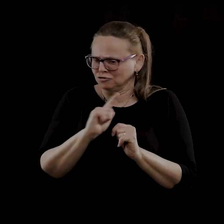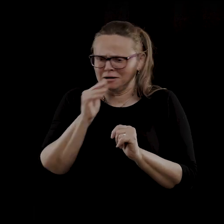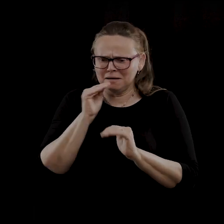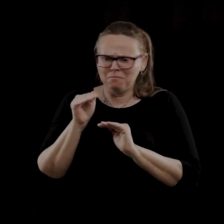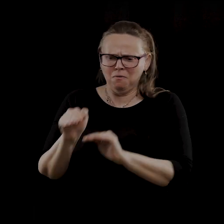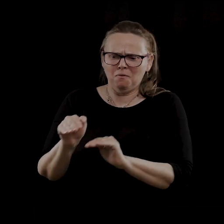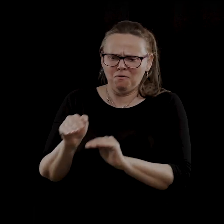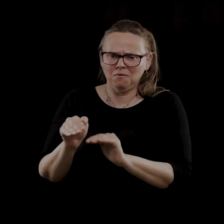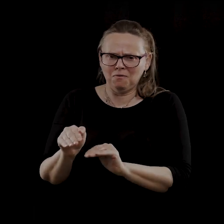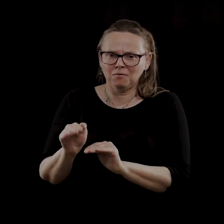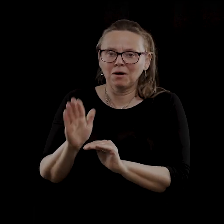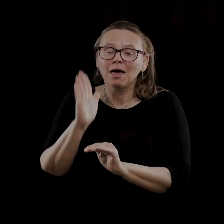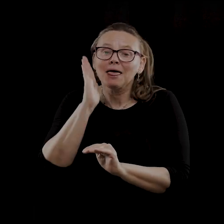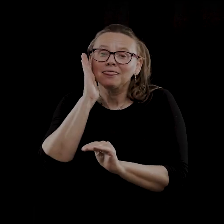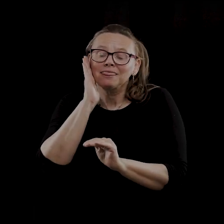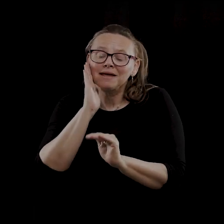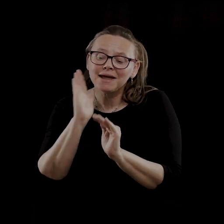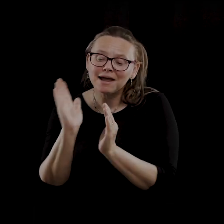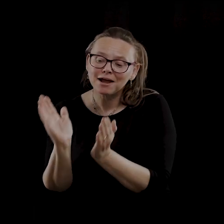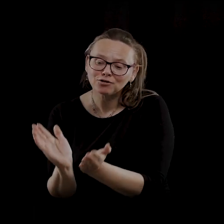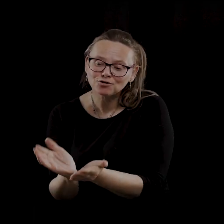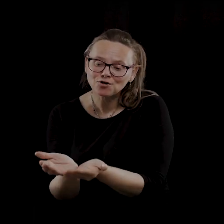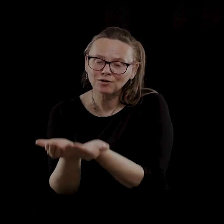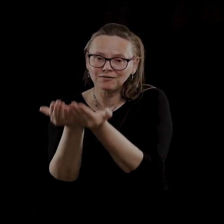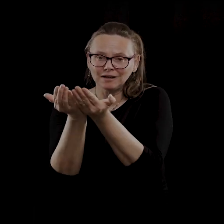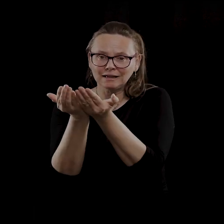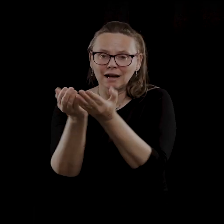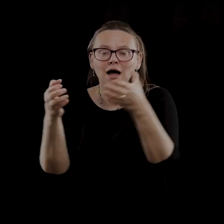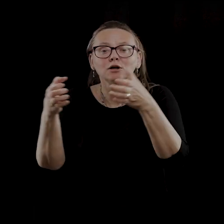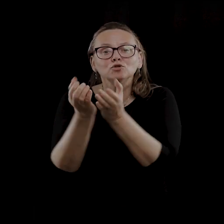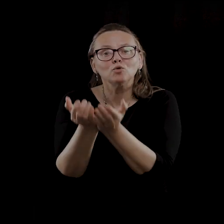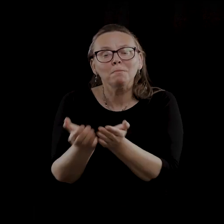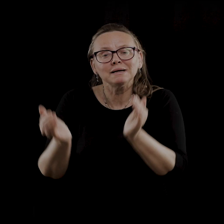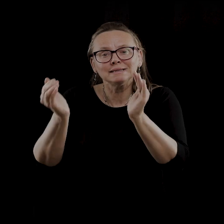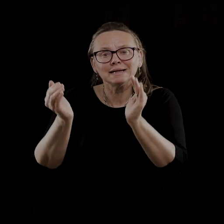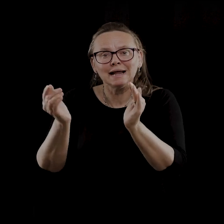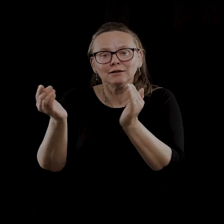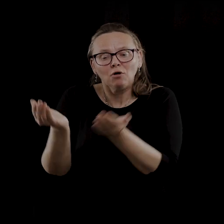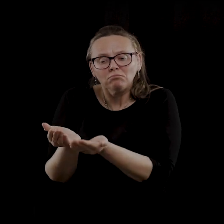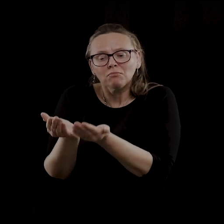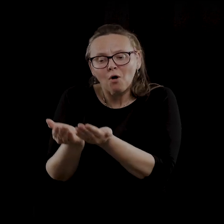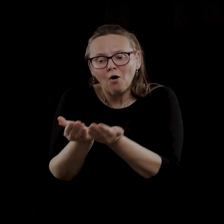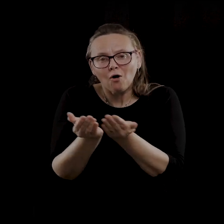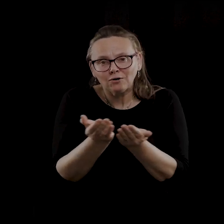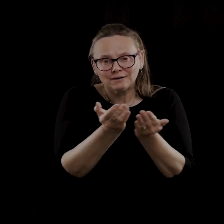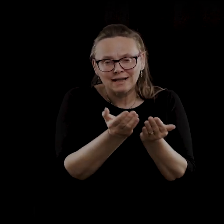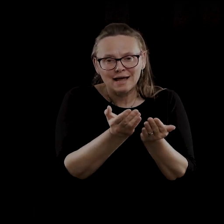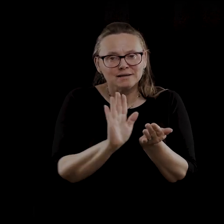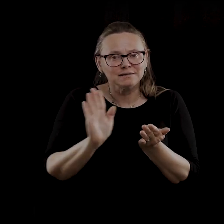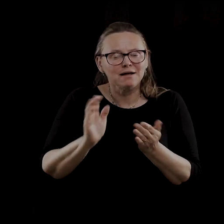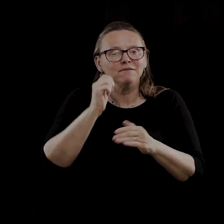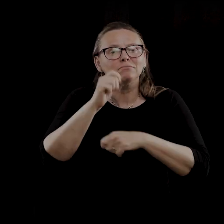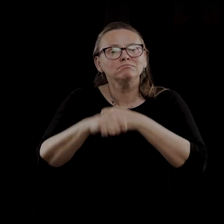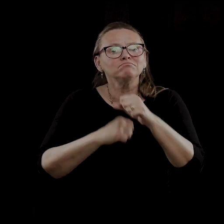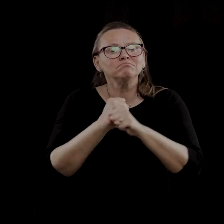budila. Nežno ga je dvignila skupaj s skledo in jo odnesla v svojo delavnico.